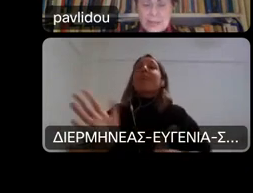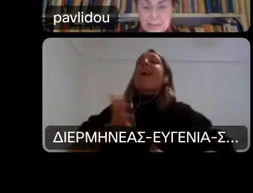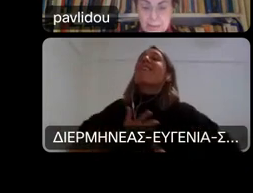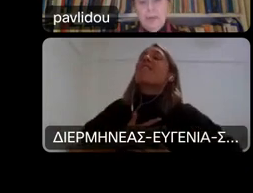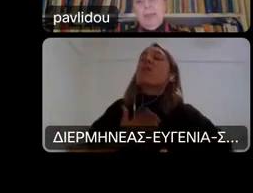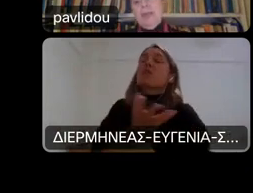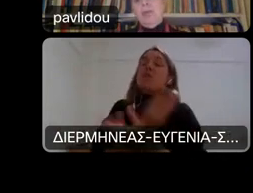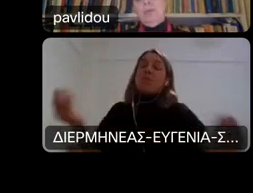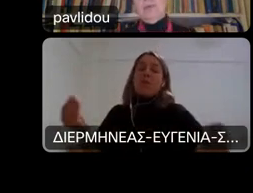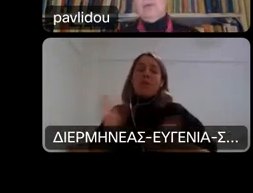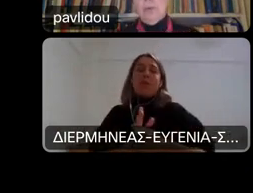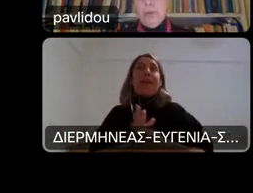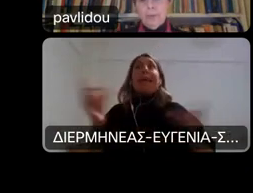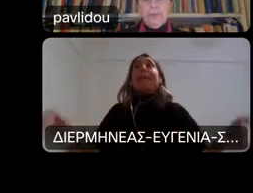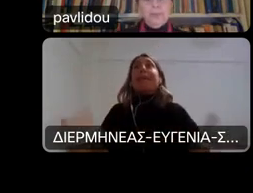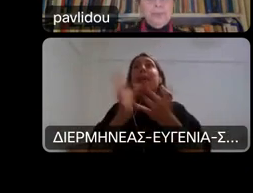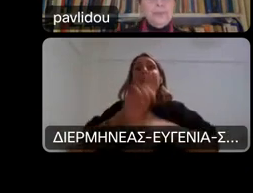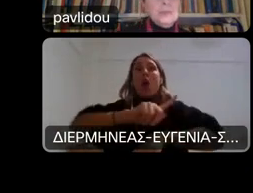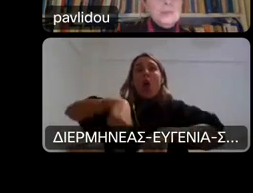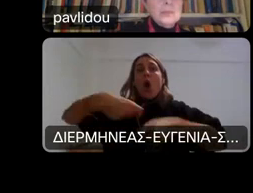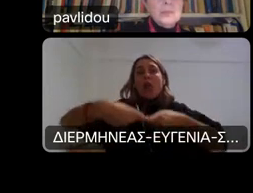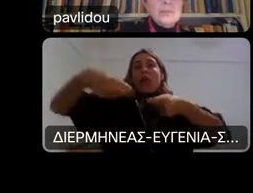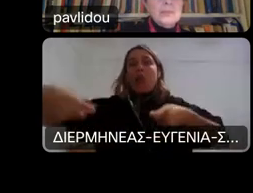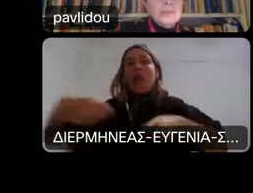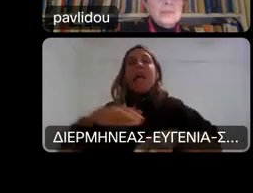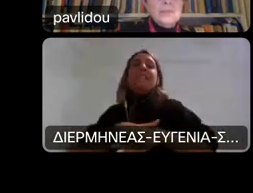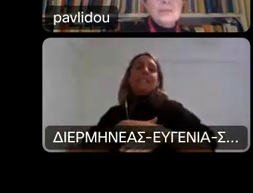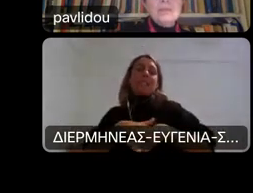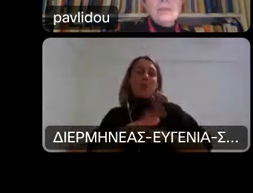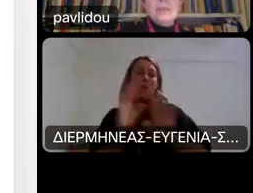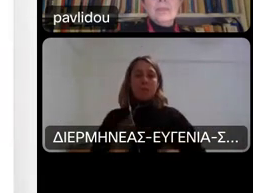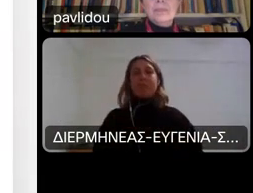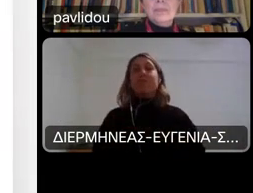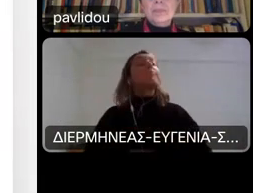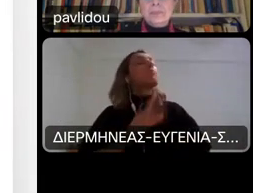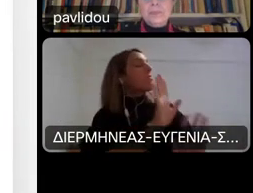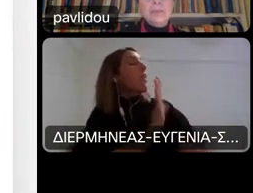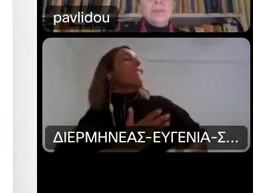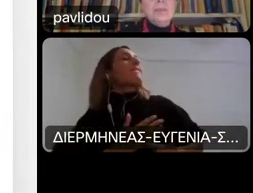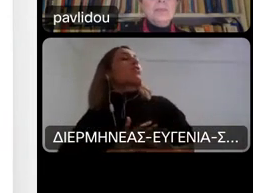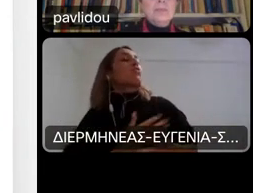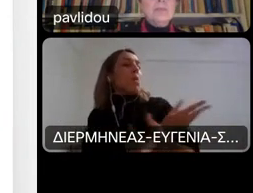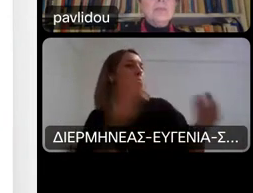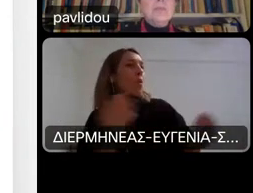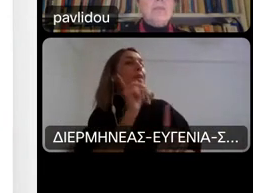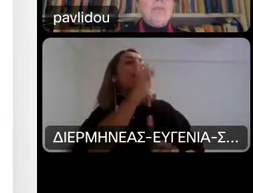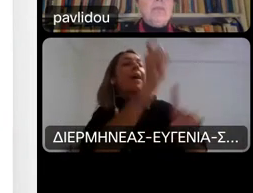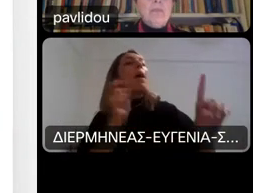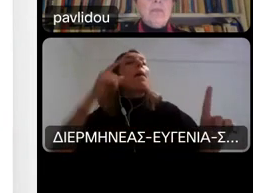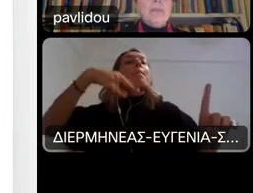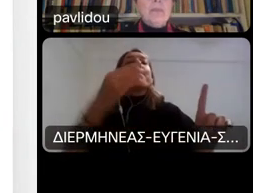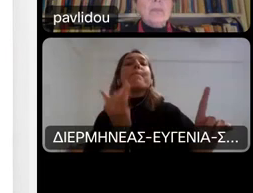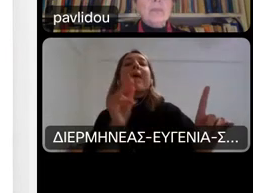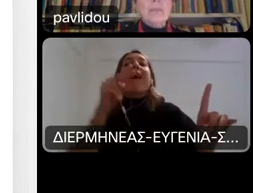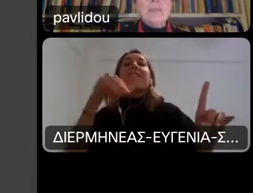και συγγνώμη αν έχω υπερβεί το χρόνο. Ευχαριστούμε πάρα πολύ την κυρία Παυλίδου για αυτό